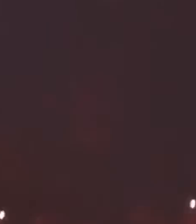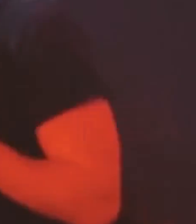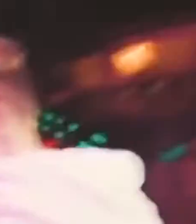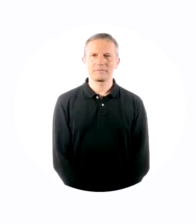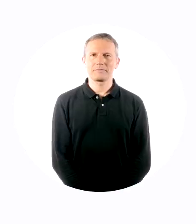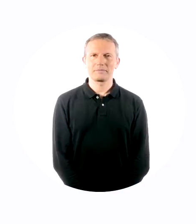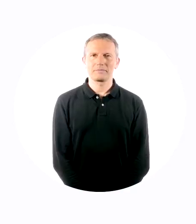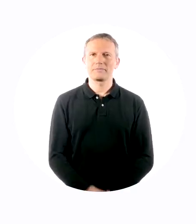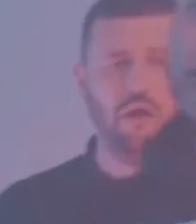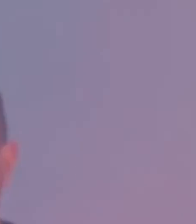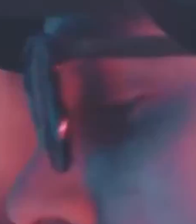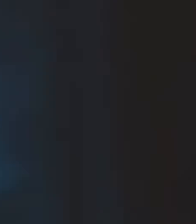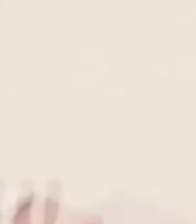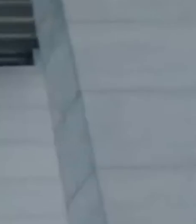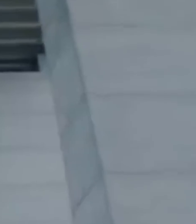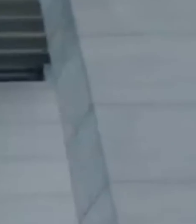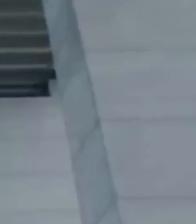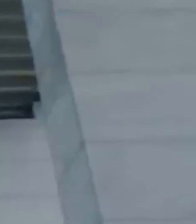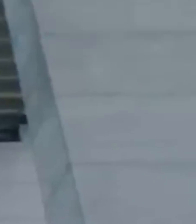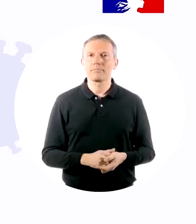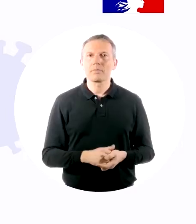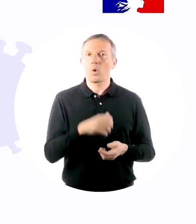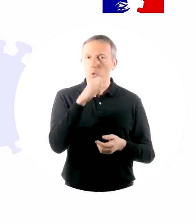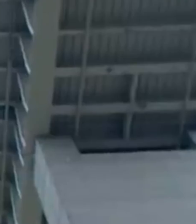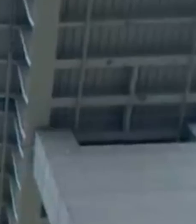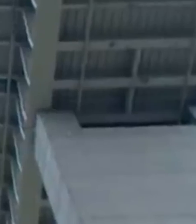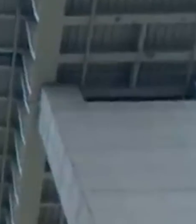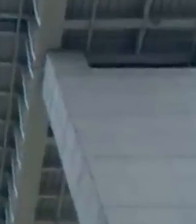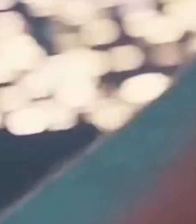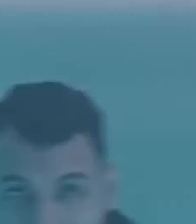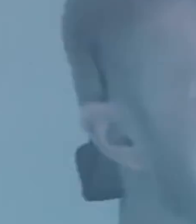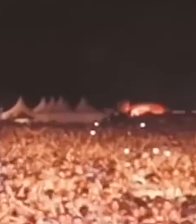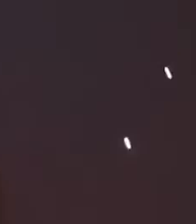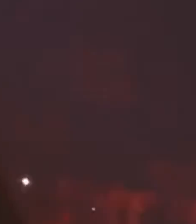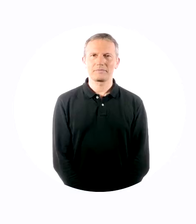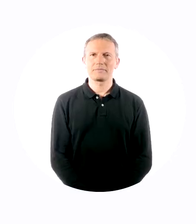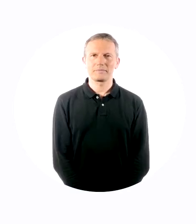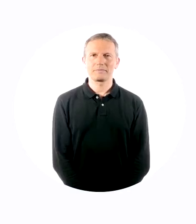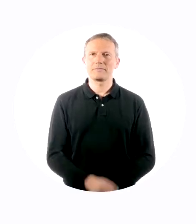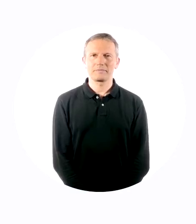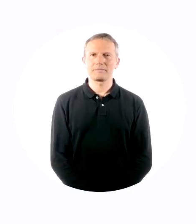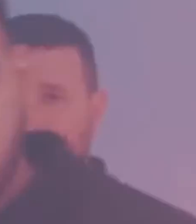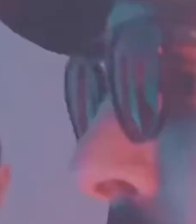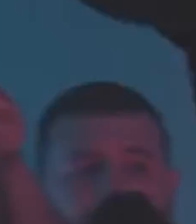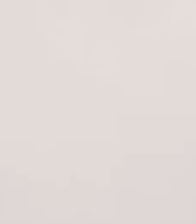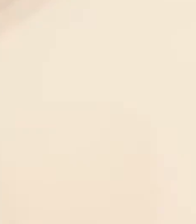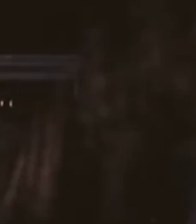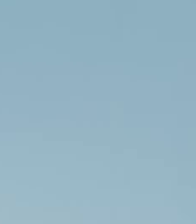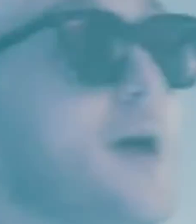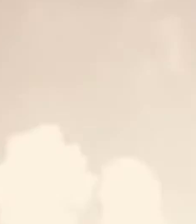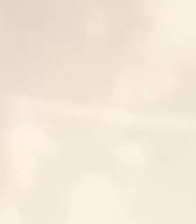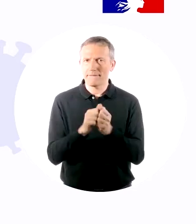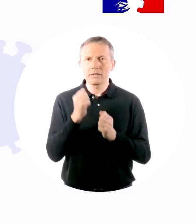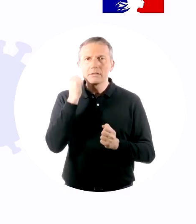Corona. Et si tu le fais, faut toujours être alcoolique. Faut pas commencer le Corona. Et si tu le